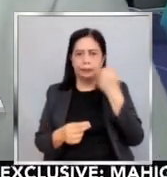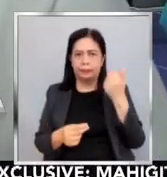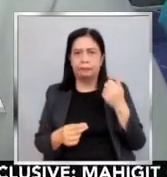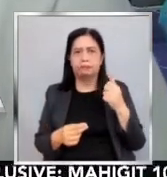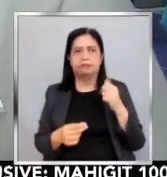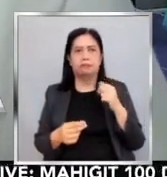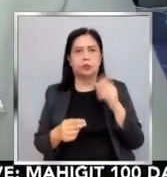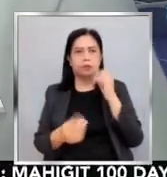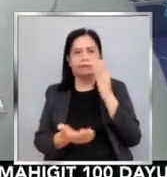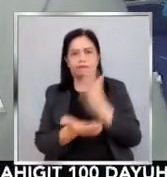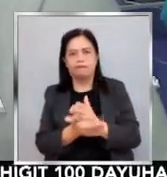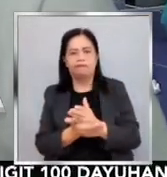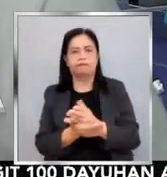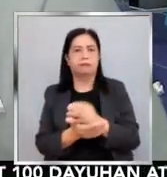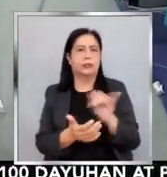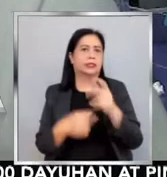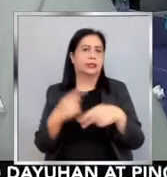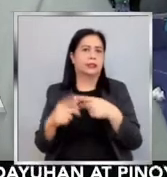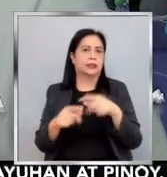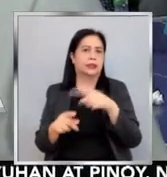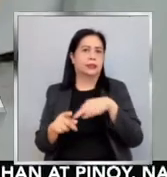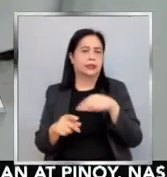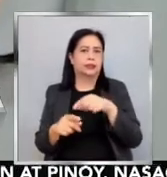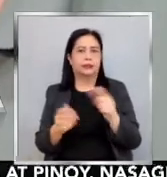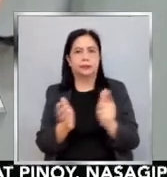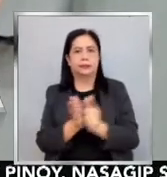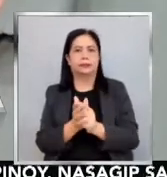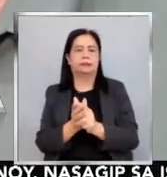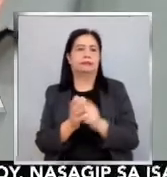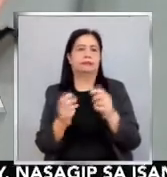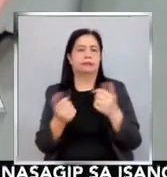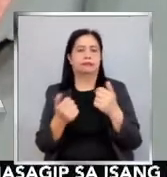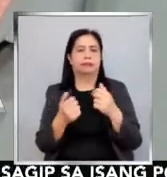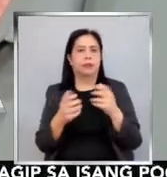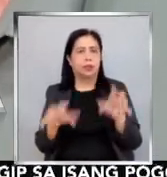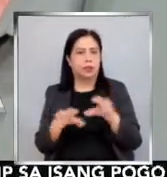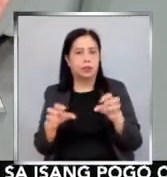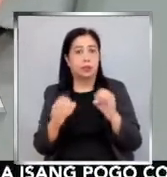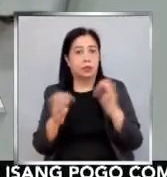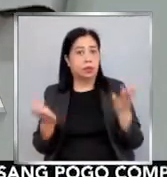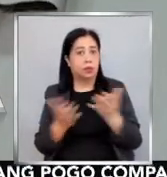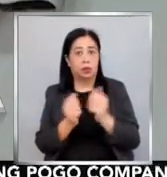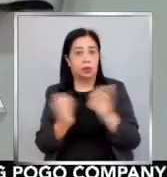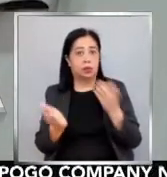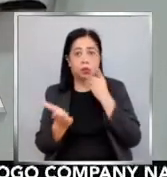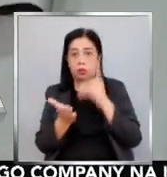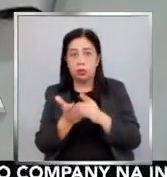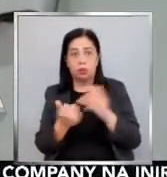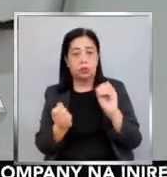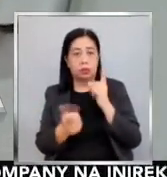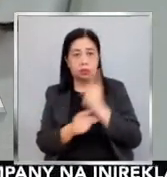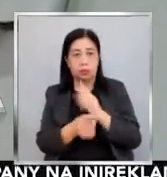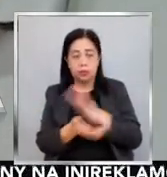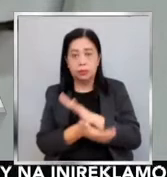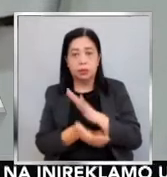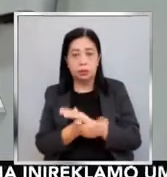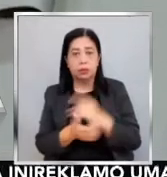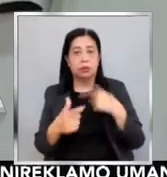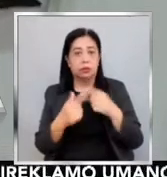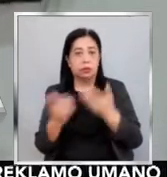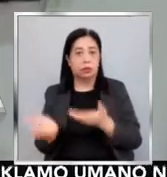ang ganitong klaseng mga illegal na activities. If they are here without any documents, then we will turn over that